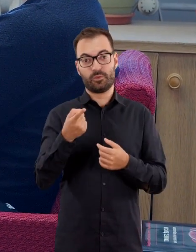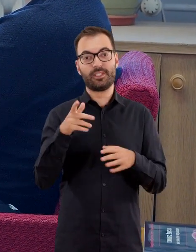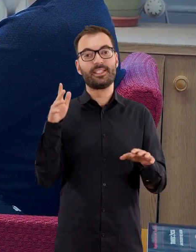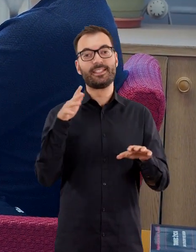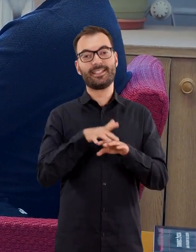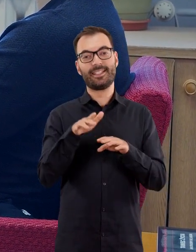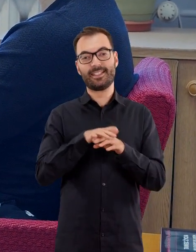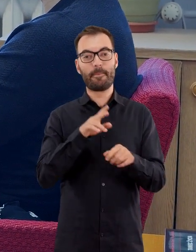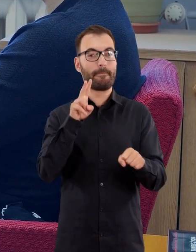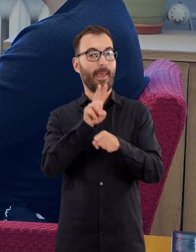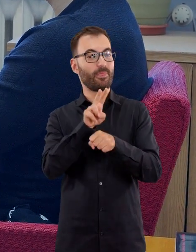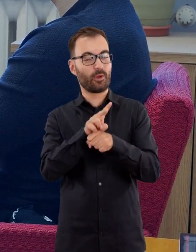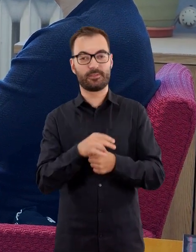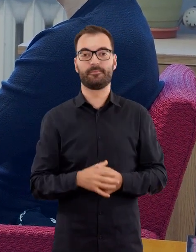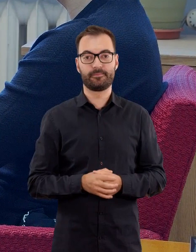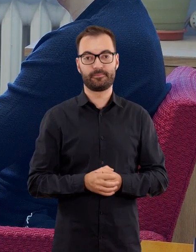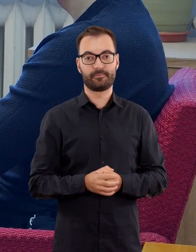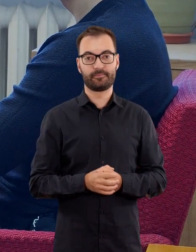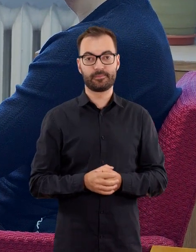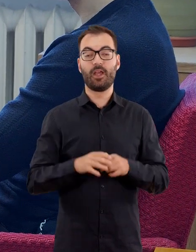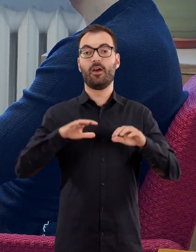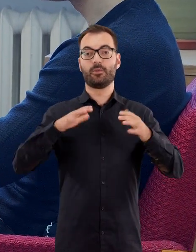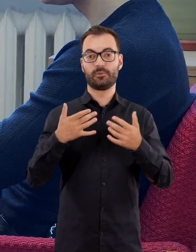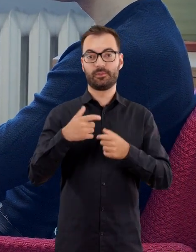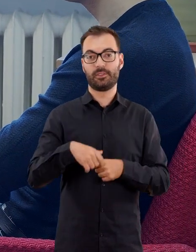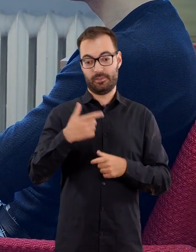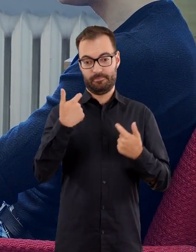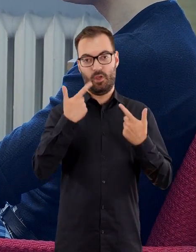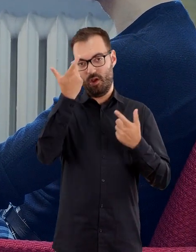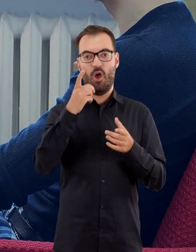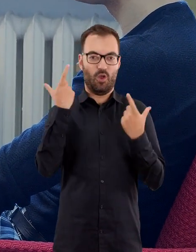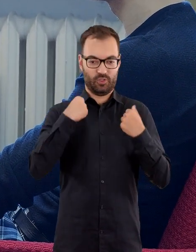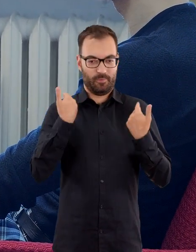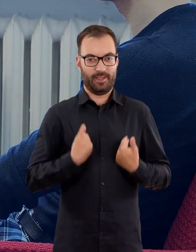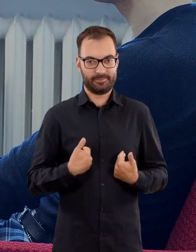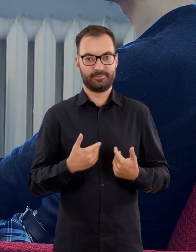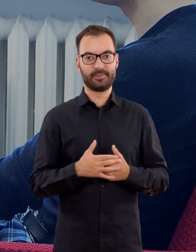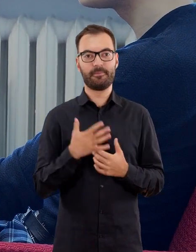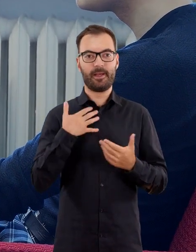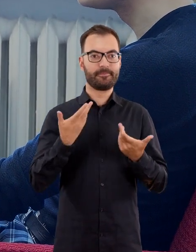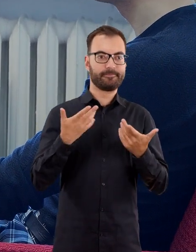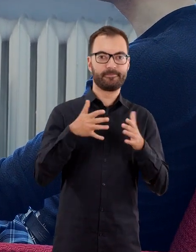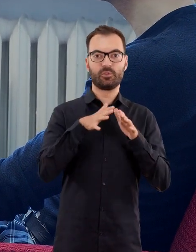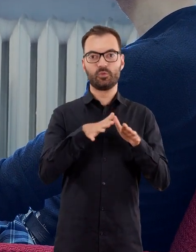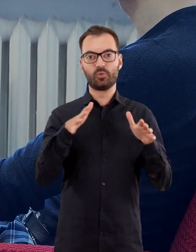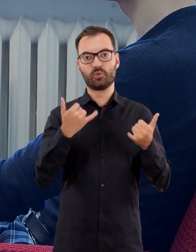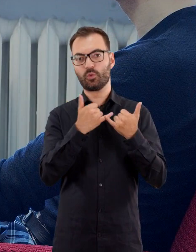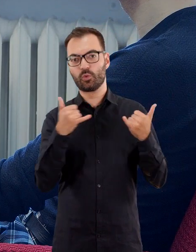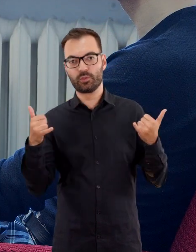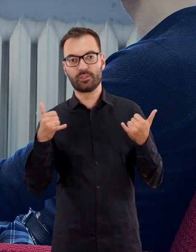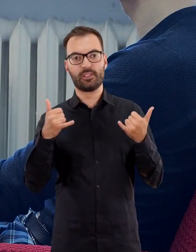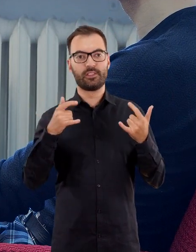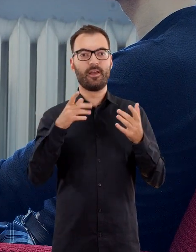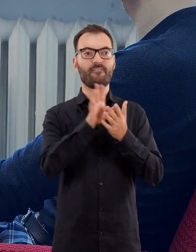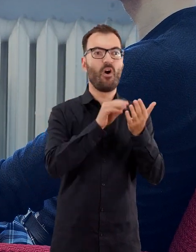jak system mentoringu. Polega to na tym, że osoba, taka jak ja, która nie radzi sobie z dużą ilością